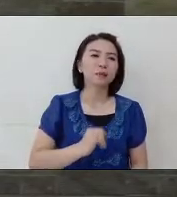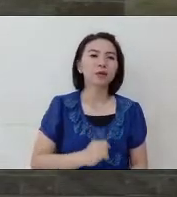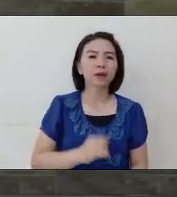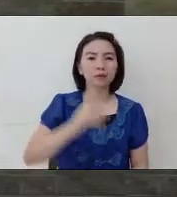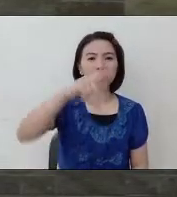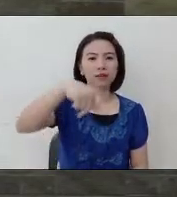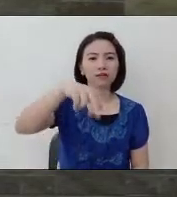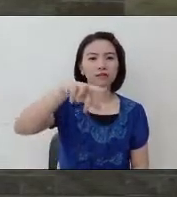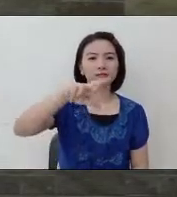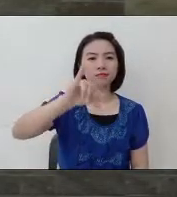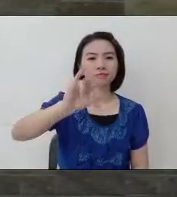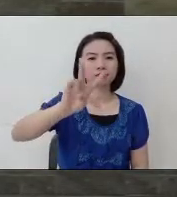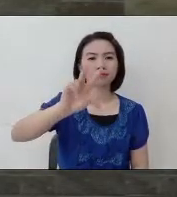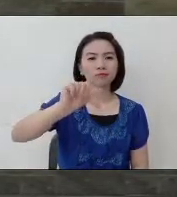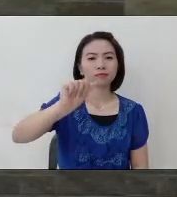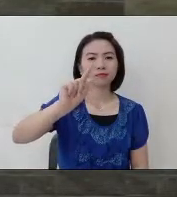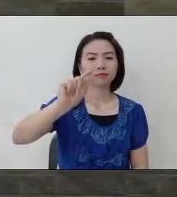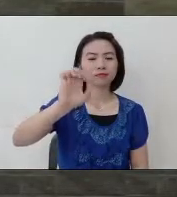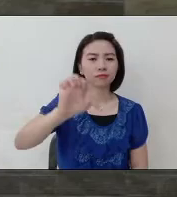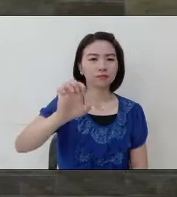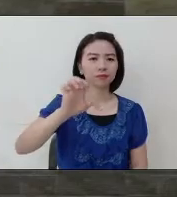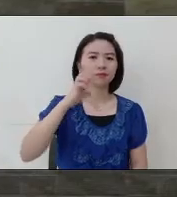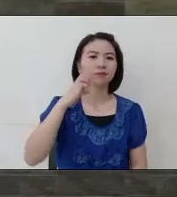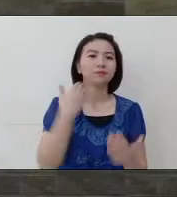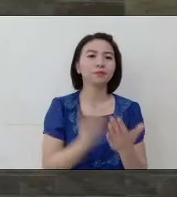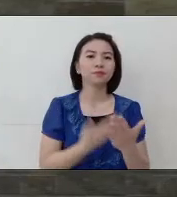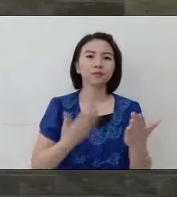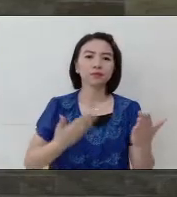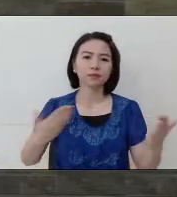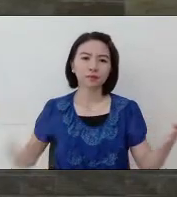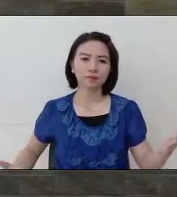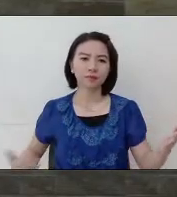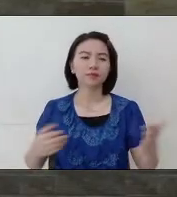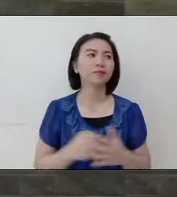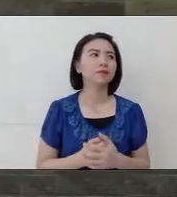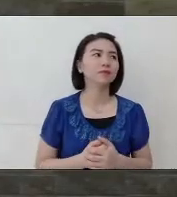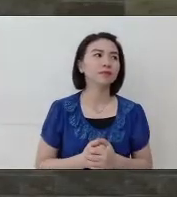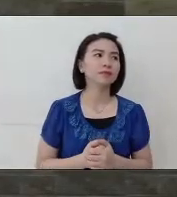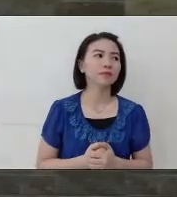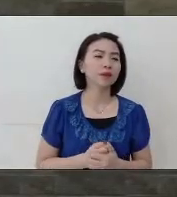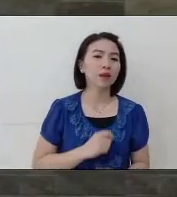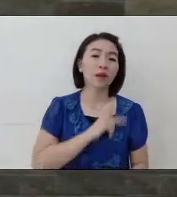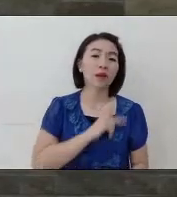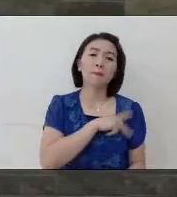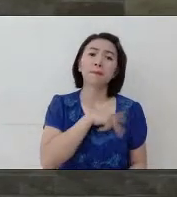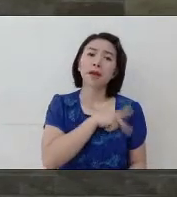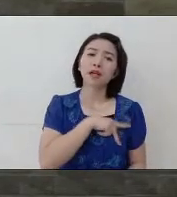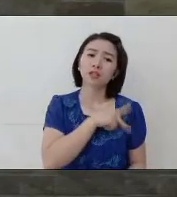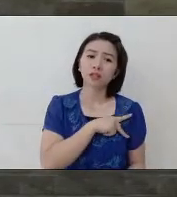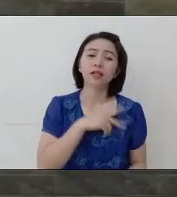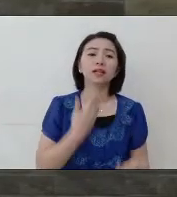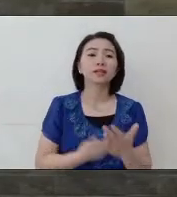It is yours. Yung isipan ko, huwag kayong matutulog, kapatid. Good night.